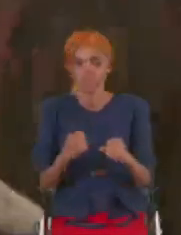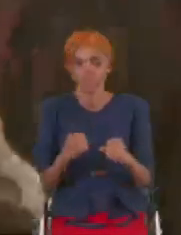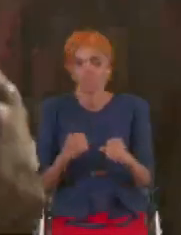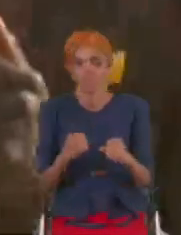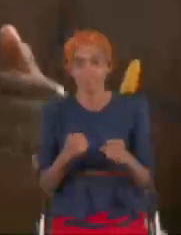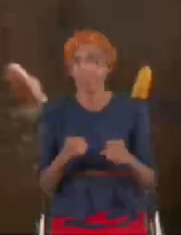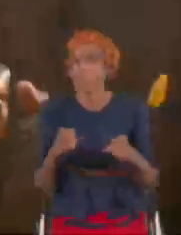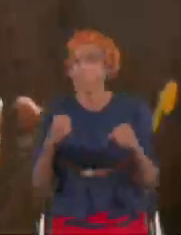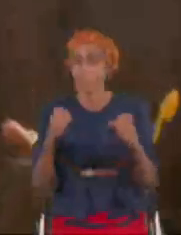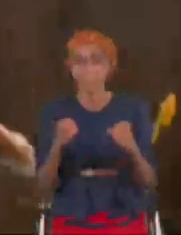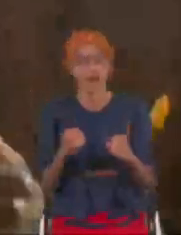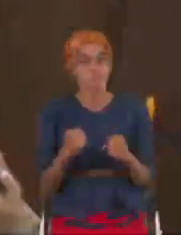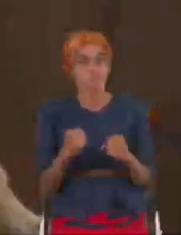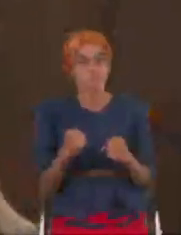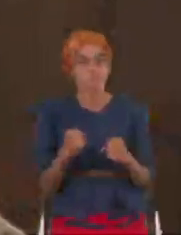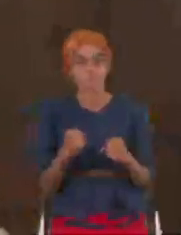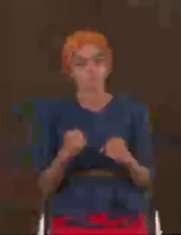puissant